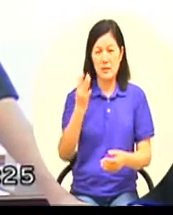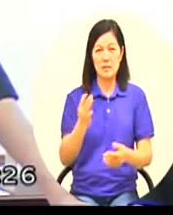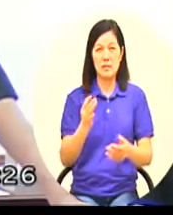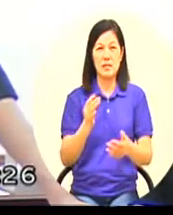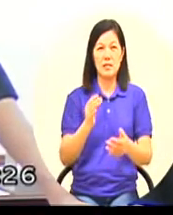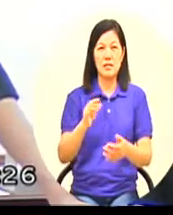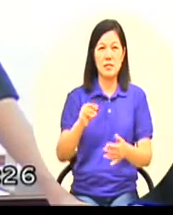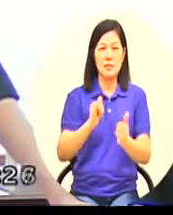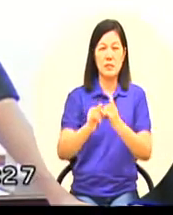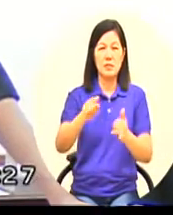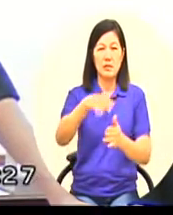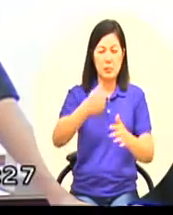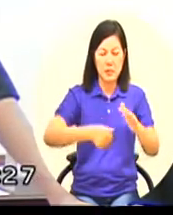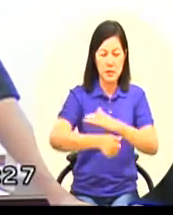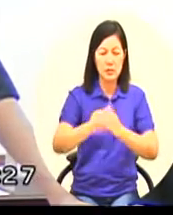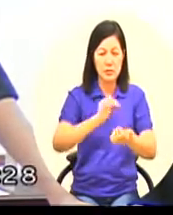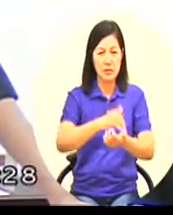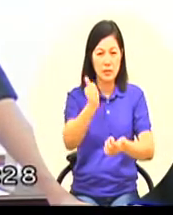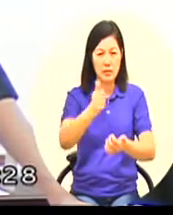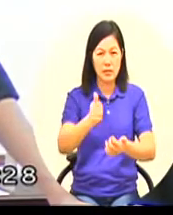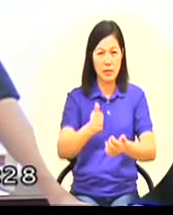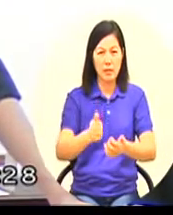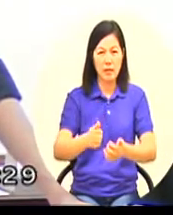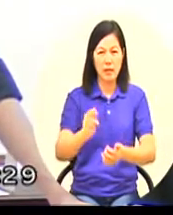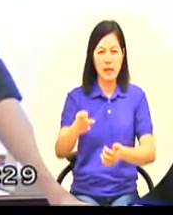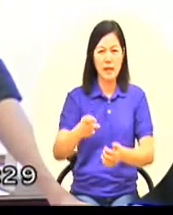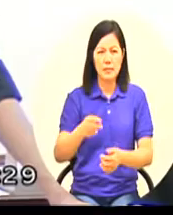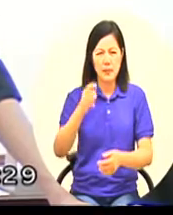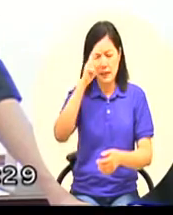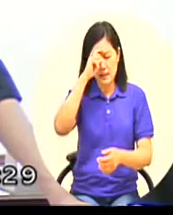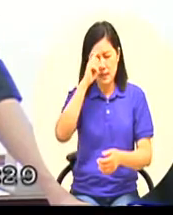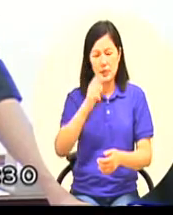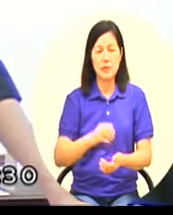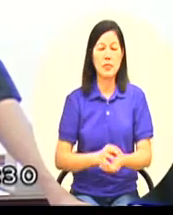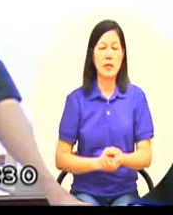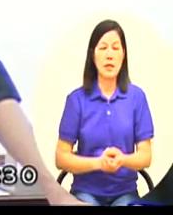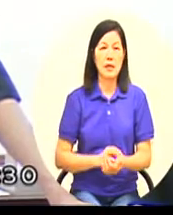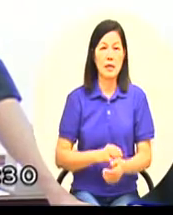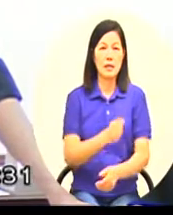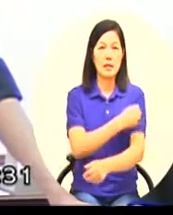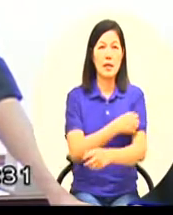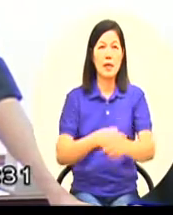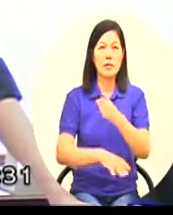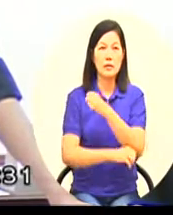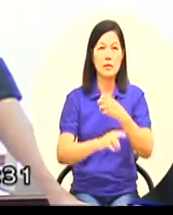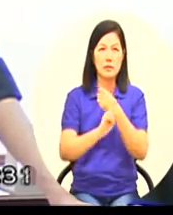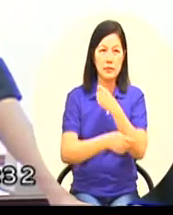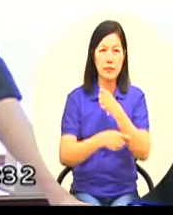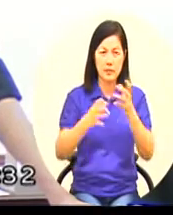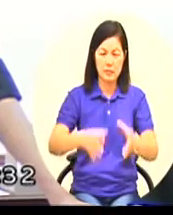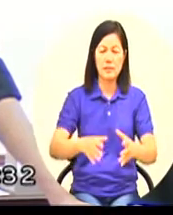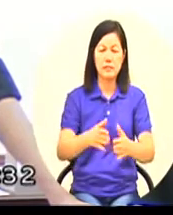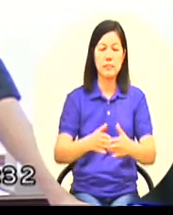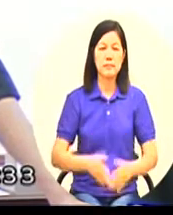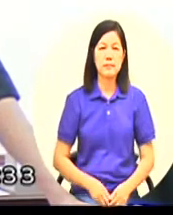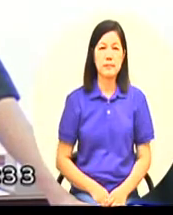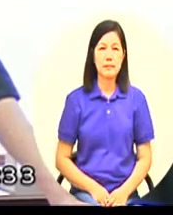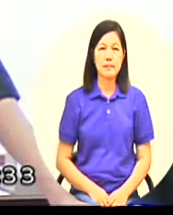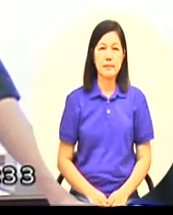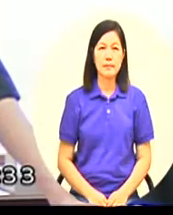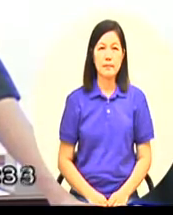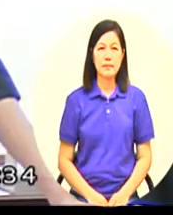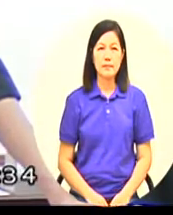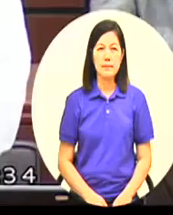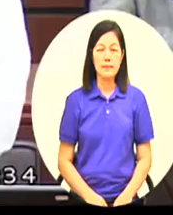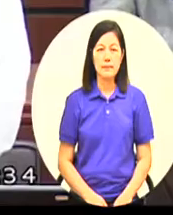生这个行列都在要求劳基法了，他更不想当急诊室的医生啊。好，你继续。 其实整个来